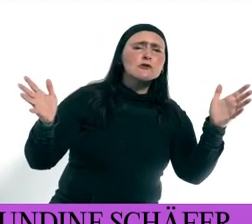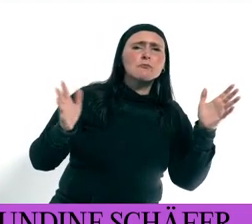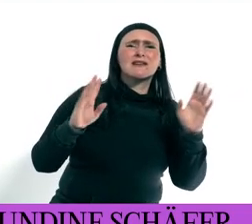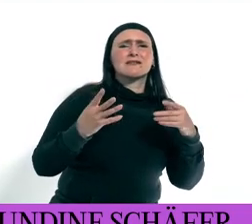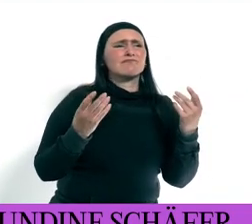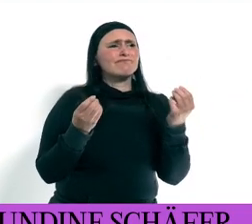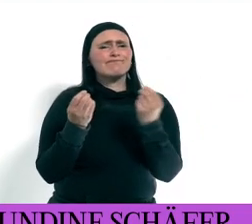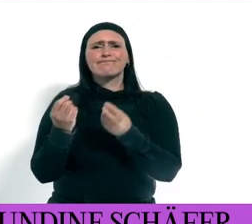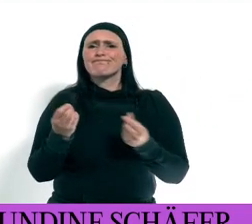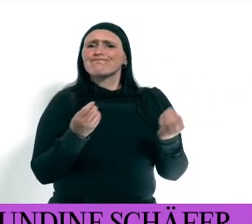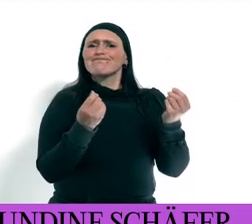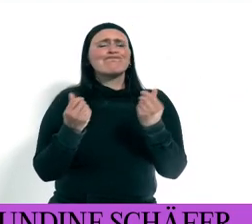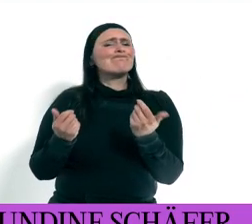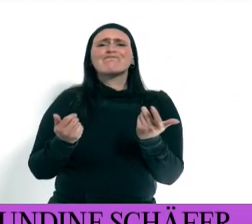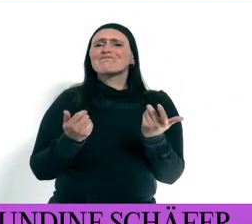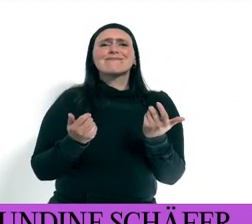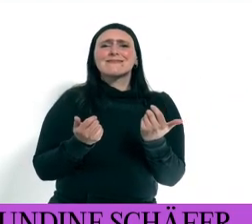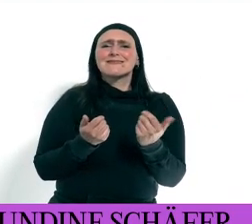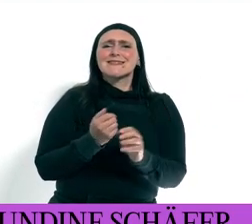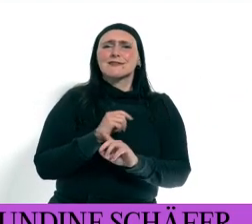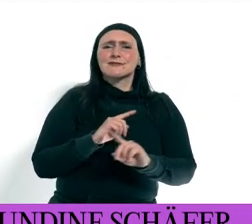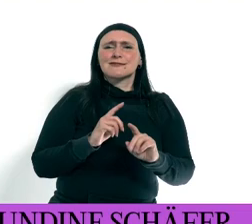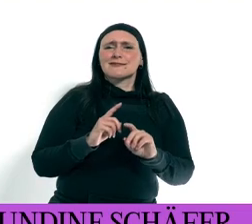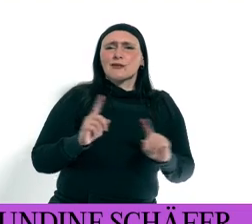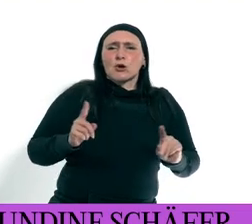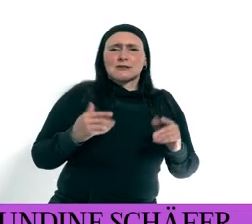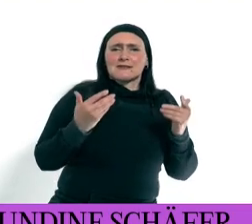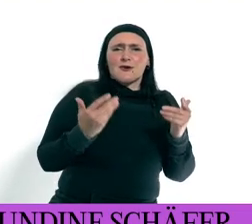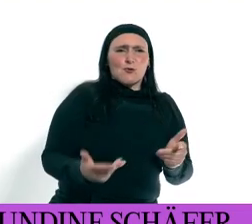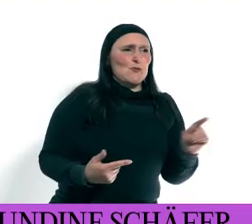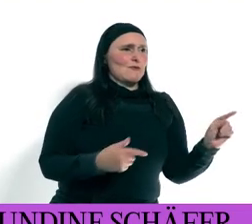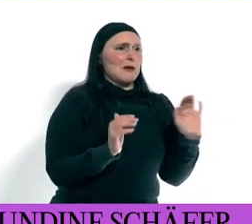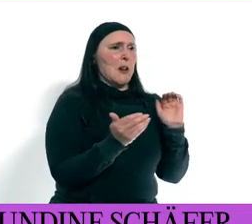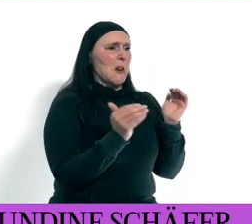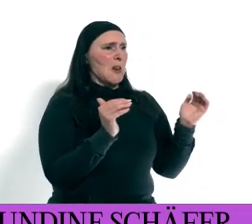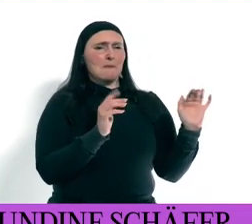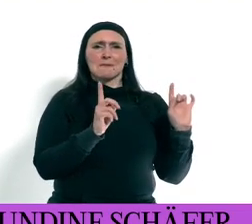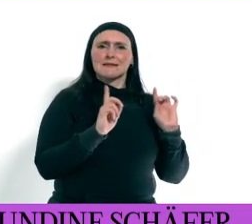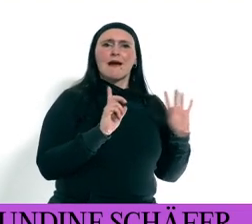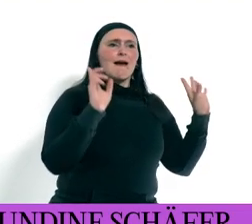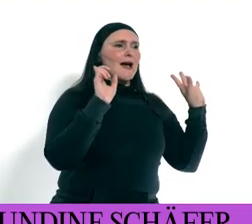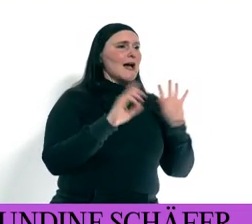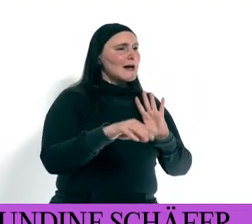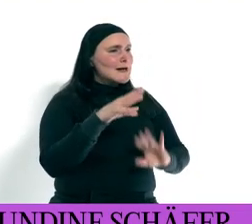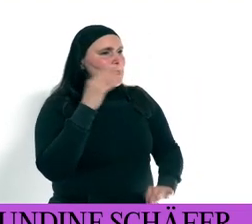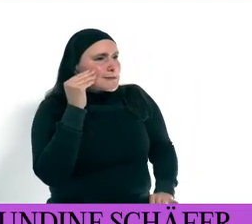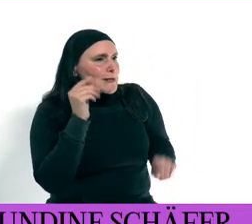riesig. Gleichzeitig aber bietet auch das ZKU genau diese Qualität, dieses Gefühl